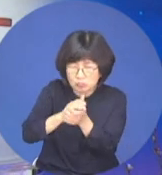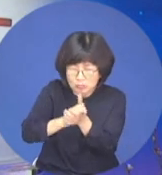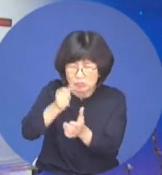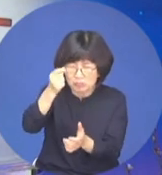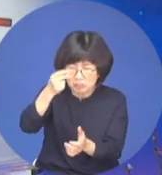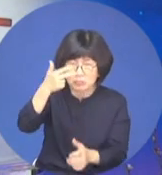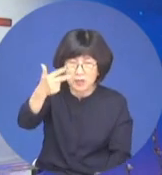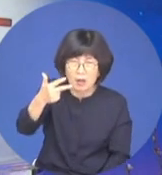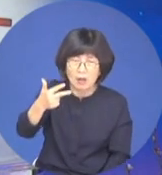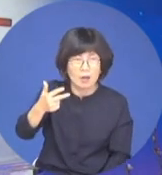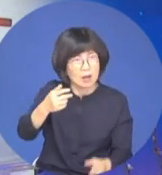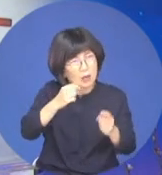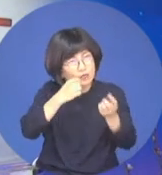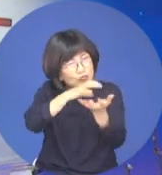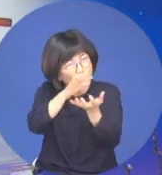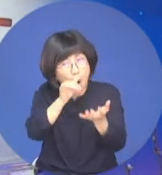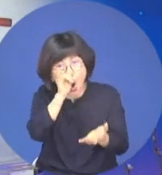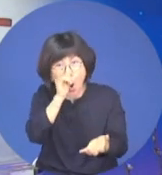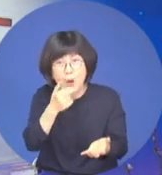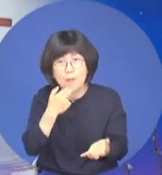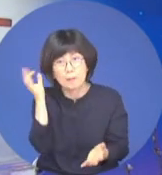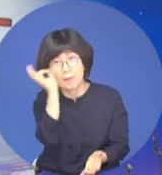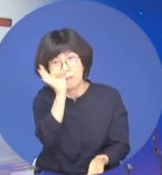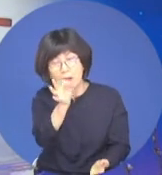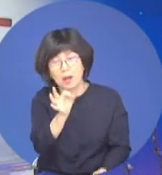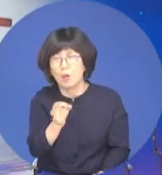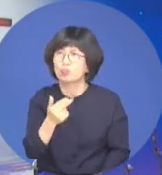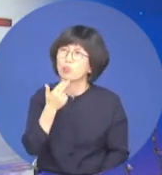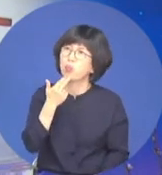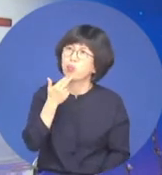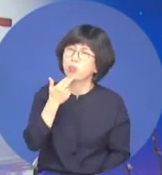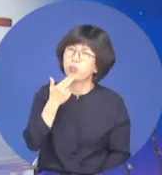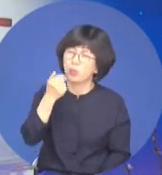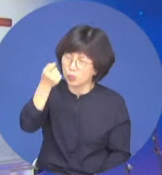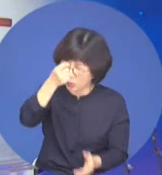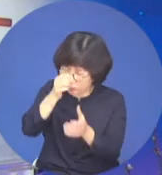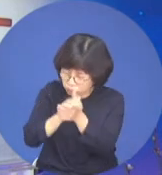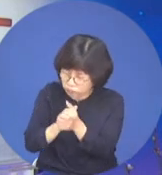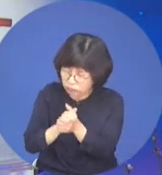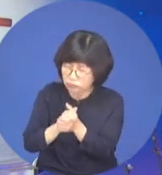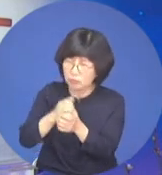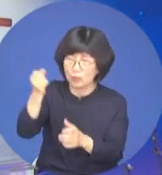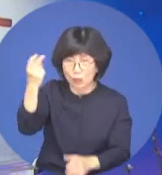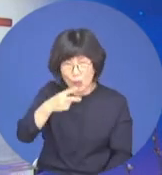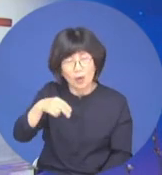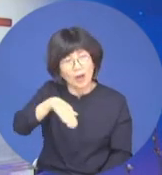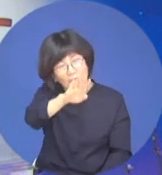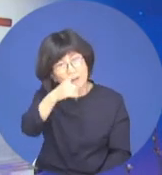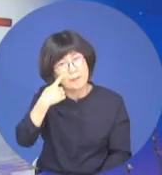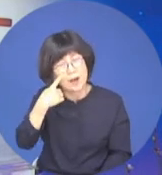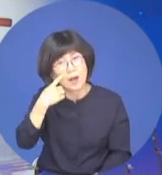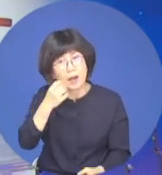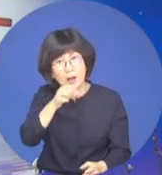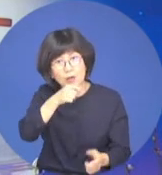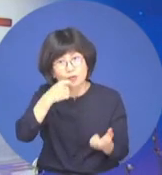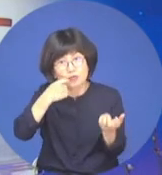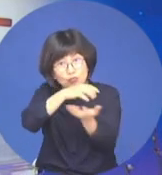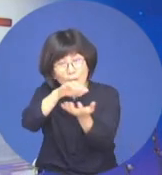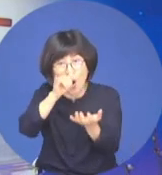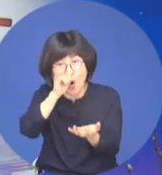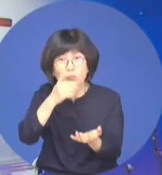떴나 보라. 가서 보니까 없는데요? 또 기도합니다. 또 가서 봐라. 구름이 올라왔나? 없습니다. 몇